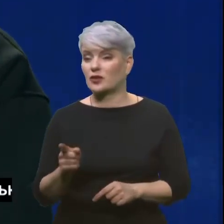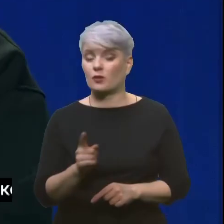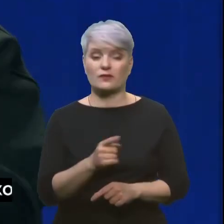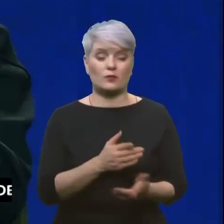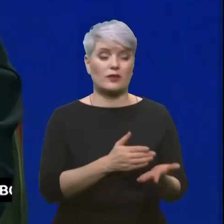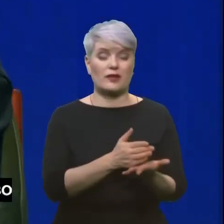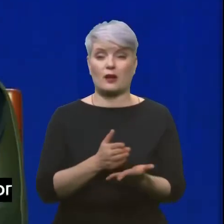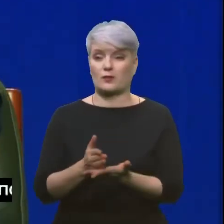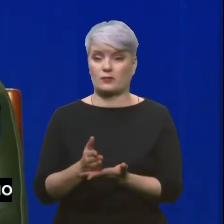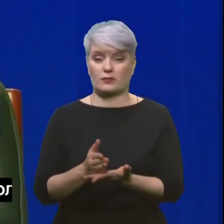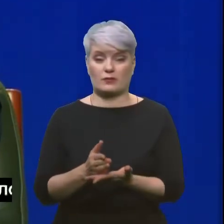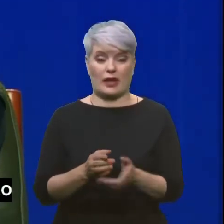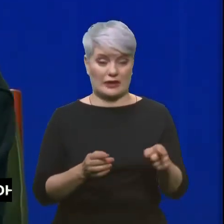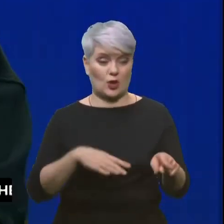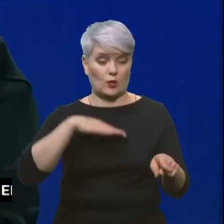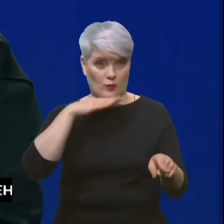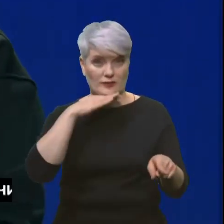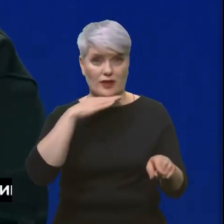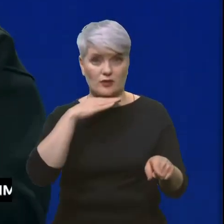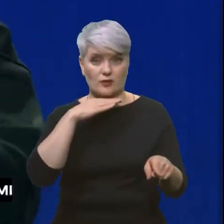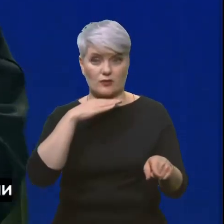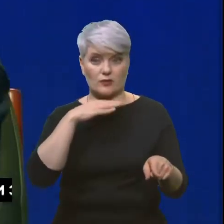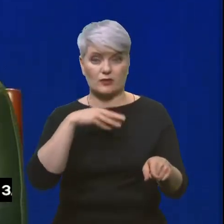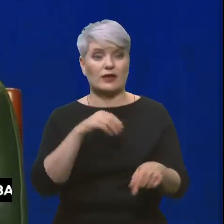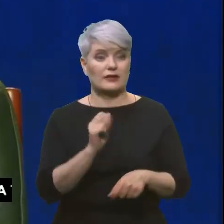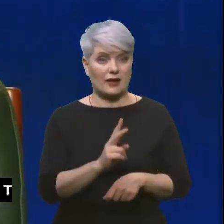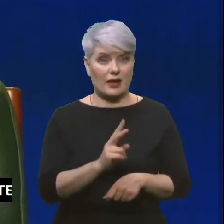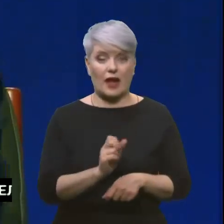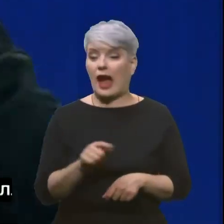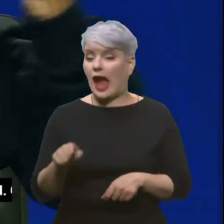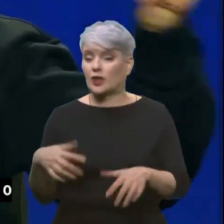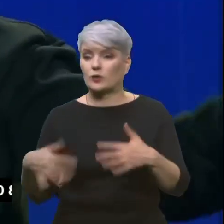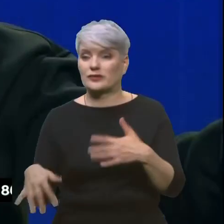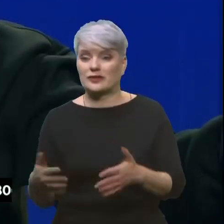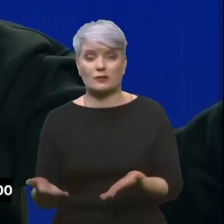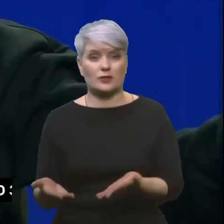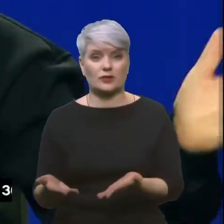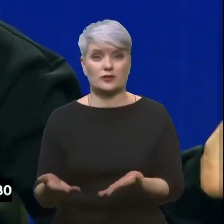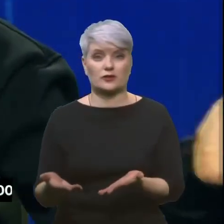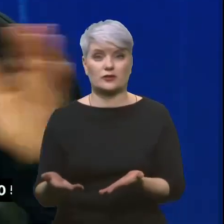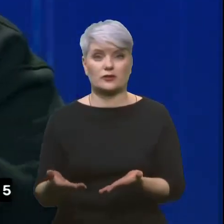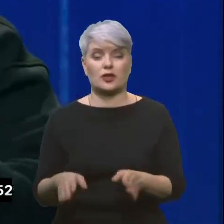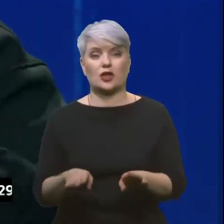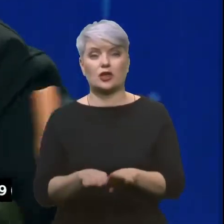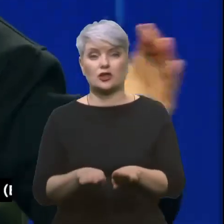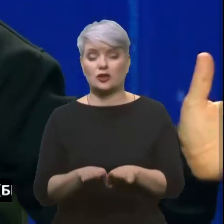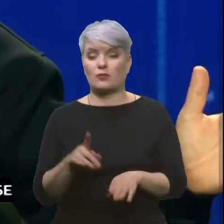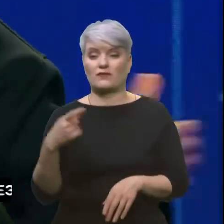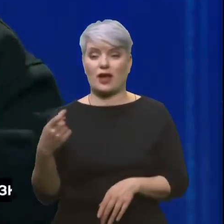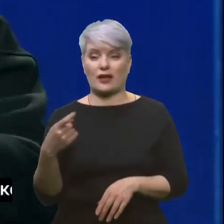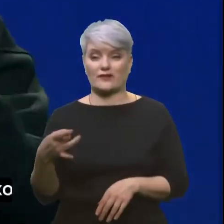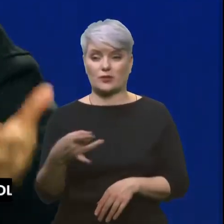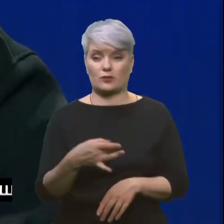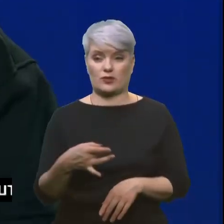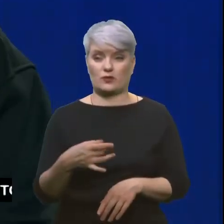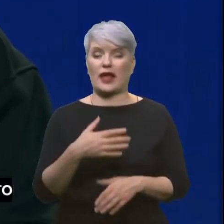напрямку, чи цього достатньо? Так. А чому тоді тут слабкіше, ніж в Харківському, як приклад,